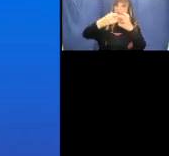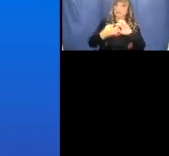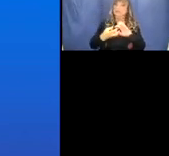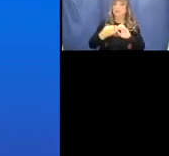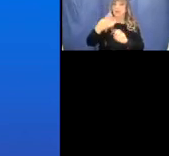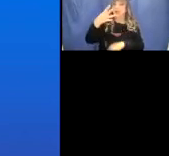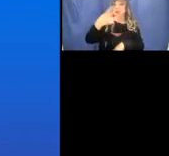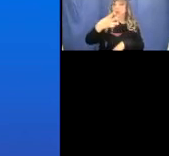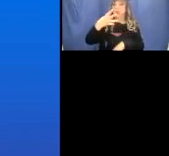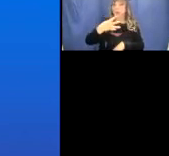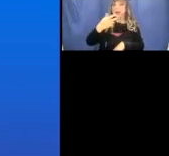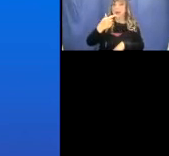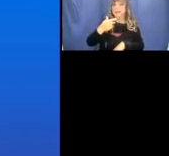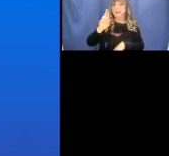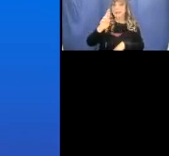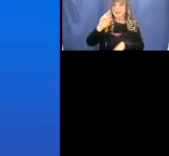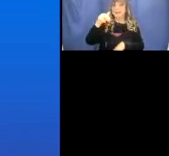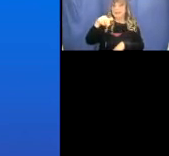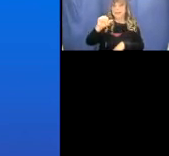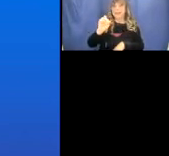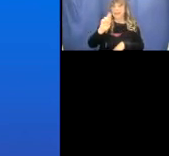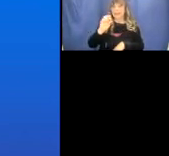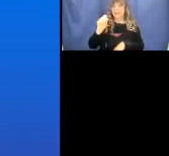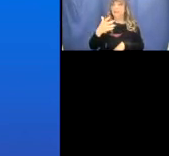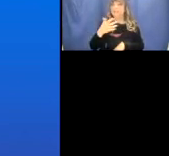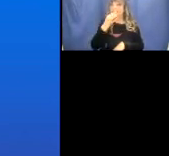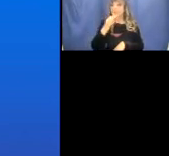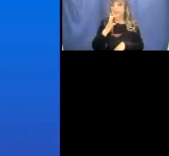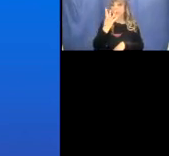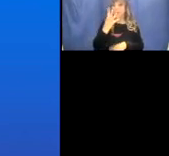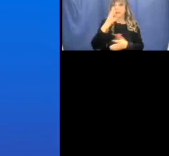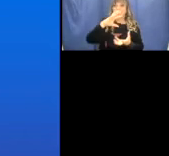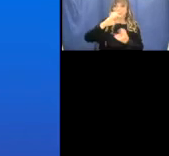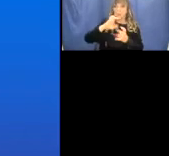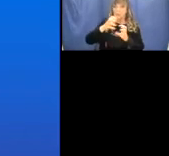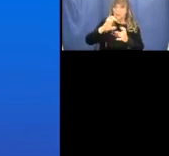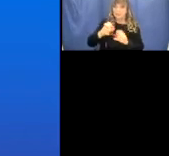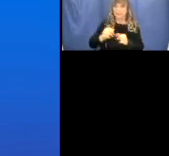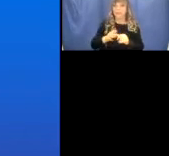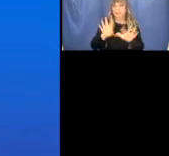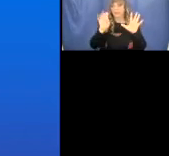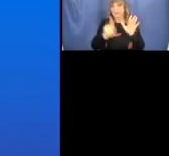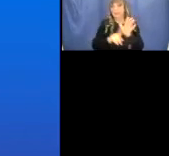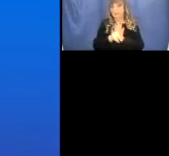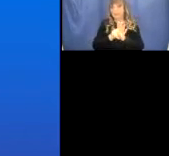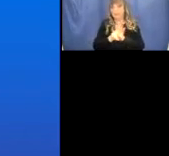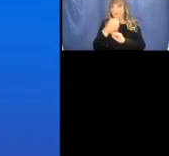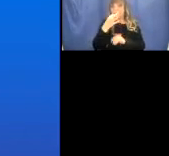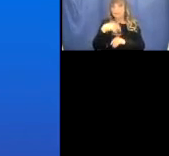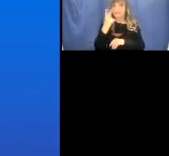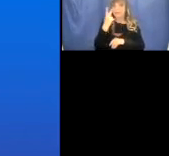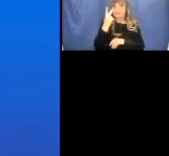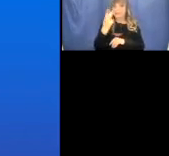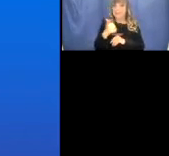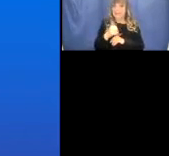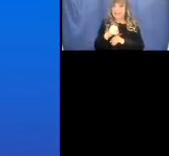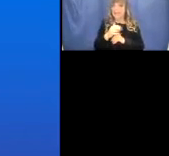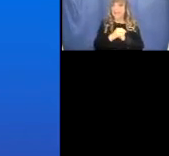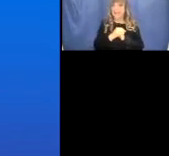che prevede appunto quattro votazioni di non oltre le navi si possono però individuare anche